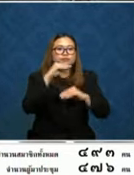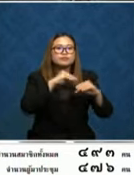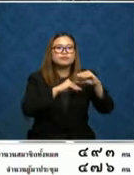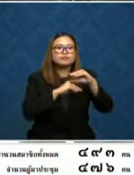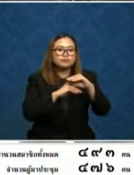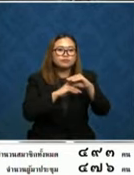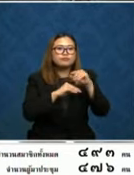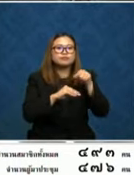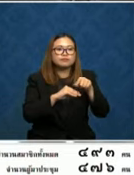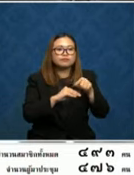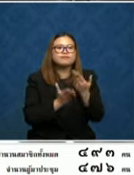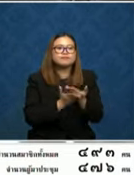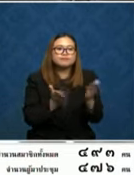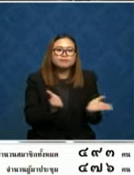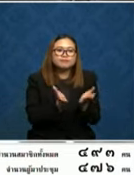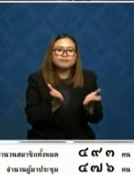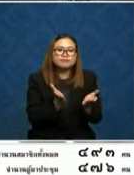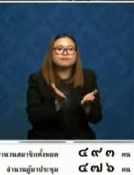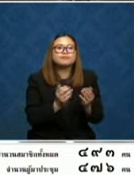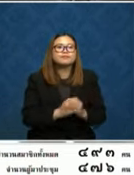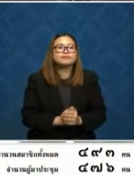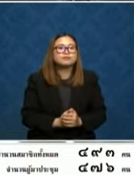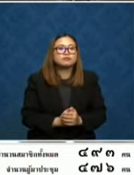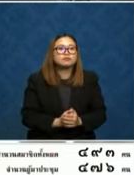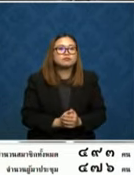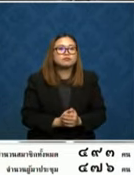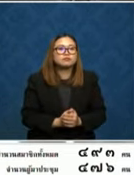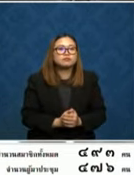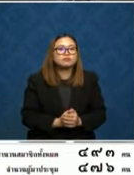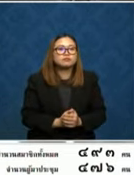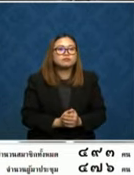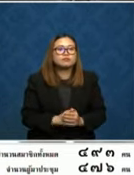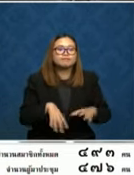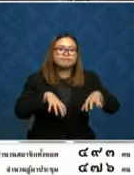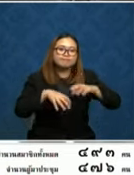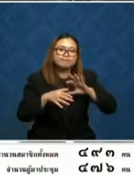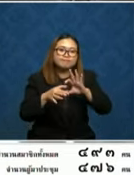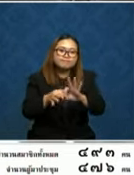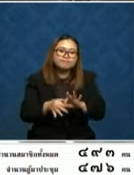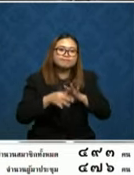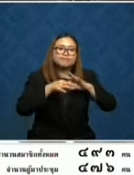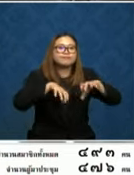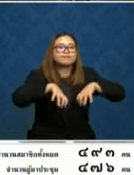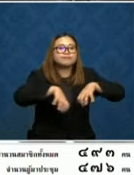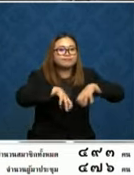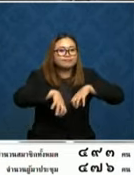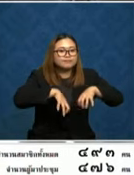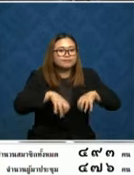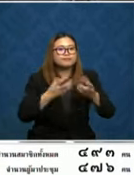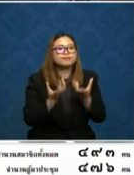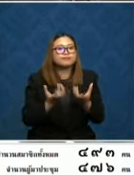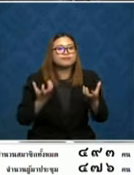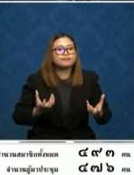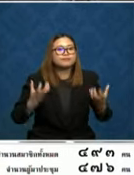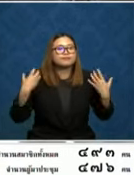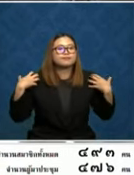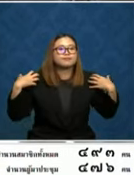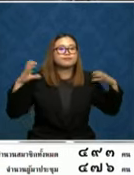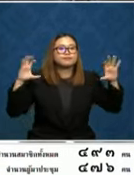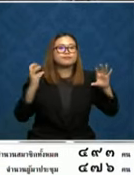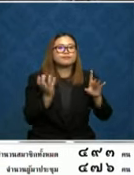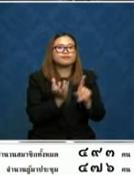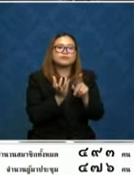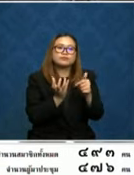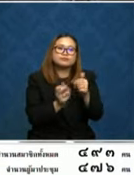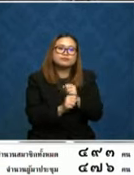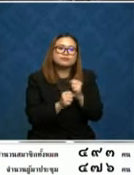ที่ของบประมาณมาเราจะเห็นว่ามันจะนำไปสู่การบริหารจัดการทรัพย์สินของแผ่นดินที่มีประสิทธิภาพได้อย่าง